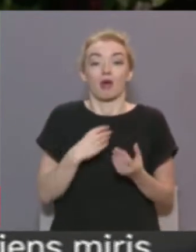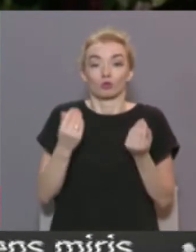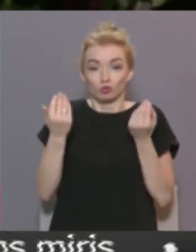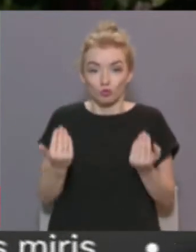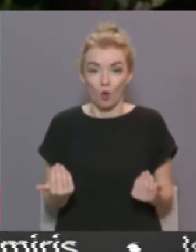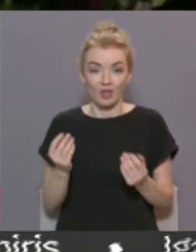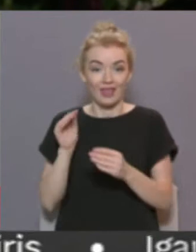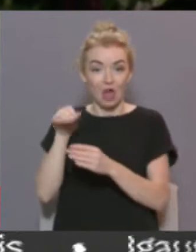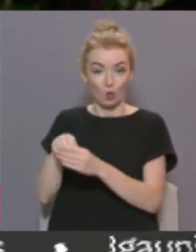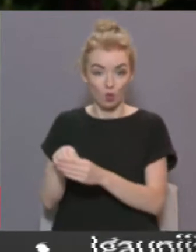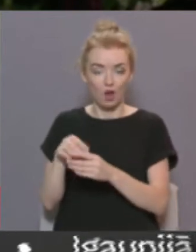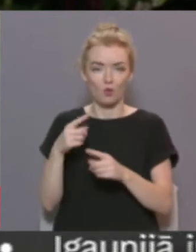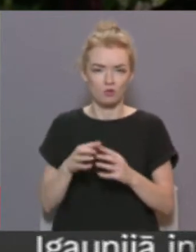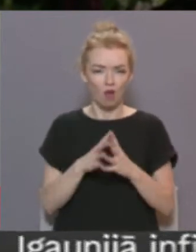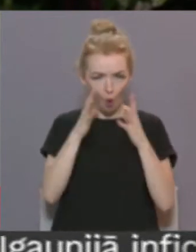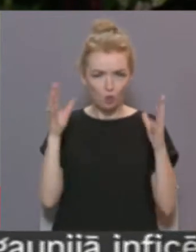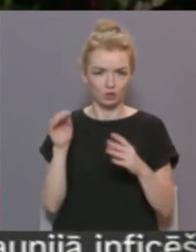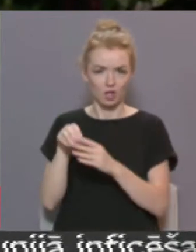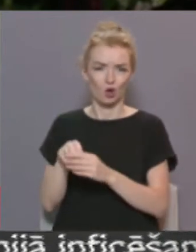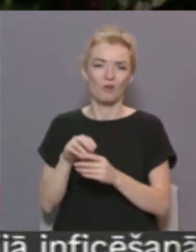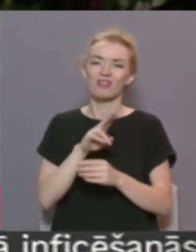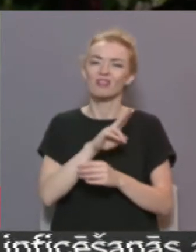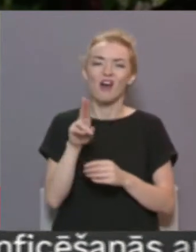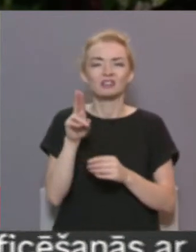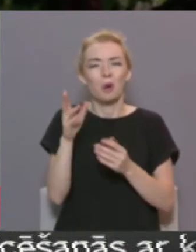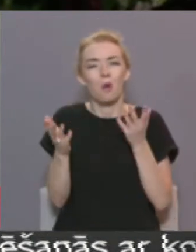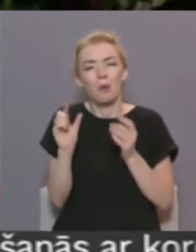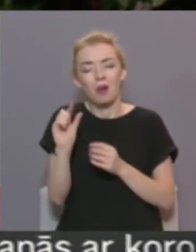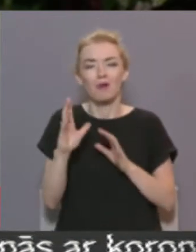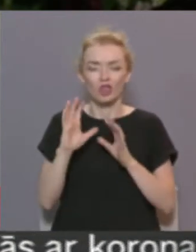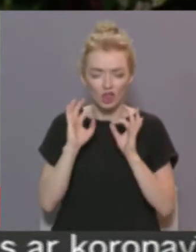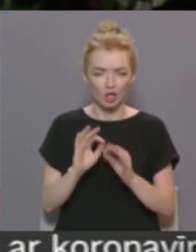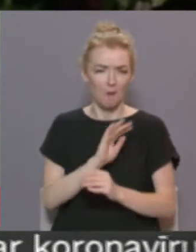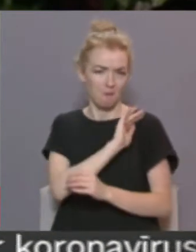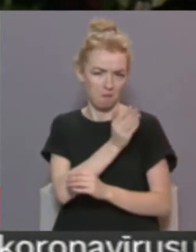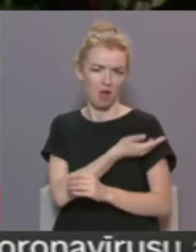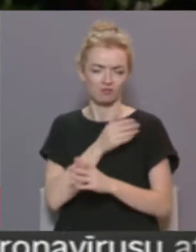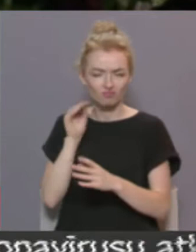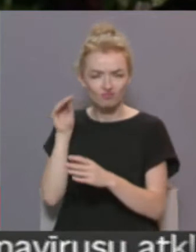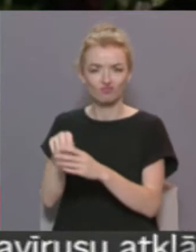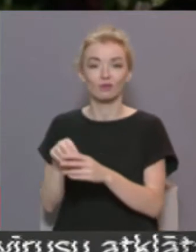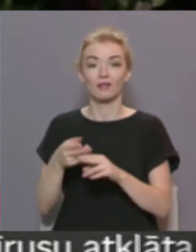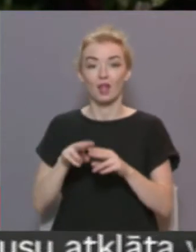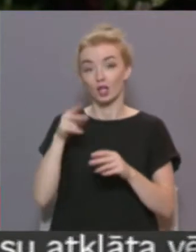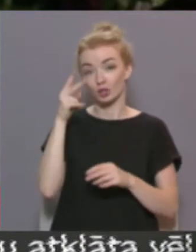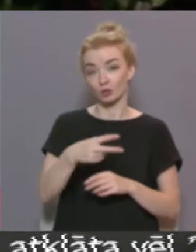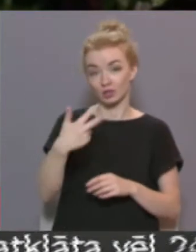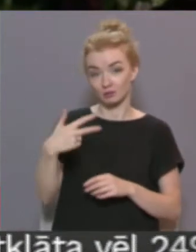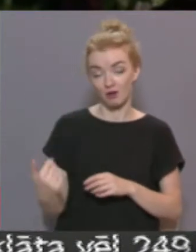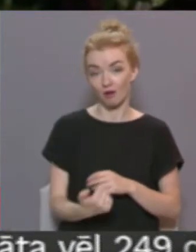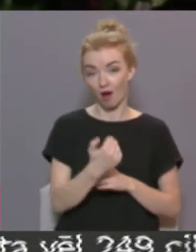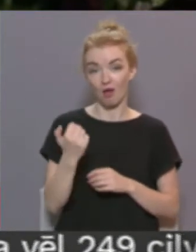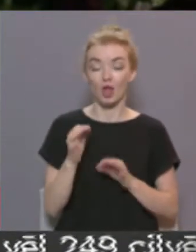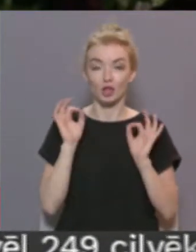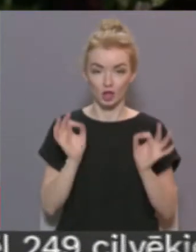ieguldām tur un pamatīgi ieguldām, nevis kaut kādas druskas, bet pamatīgi ieguldām, tad 2030. Gadā, tad